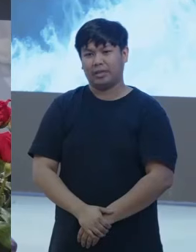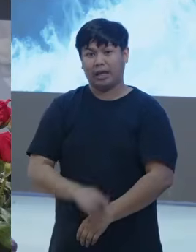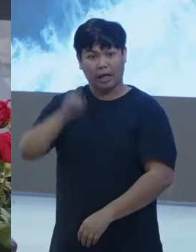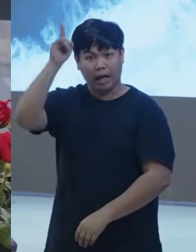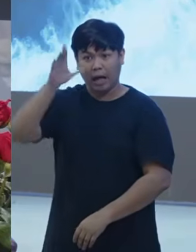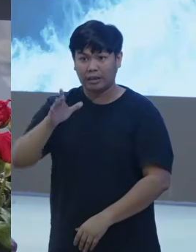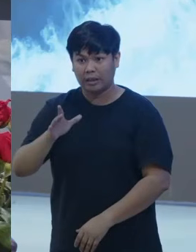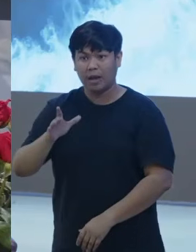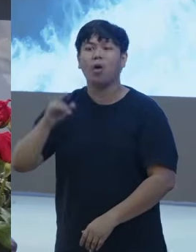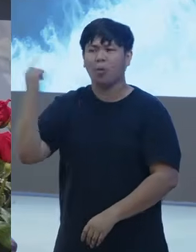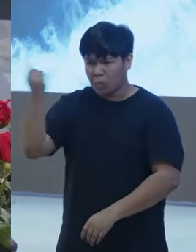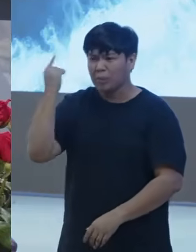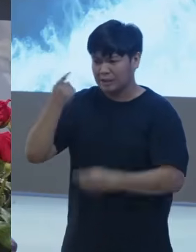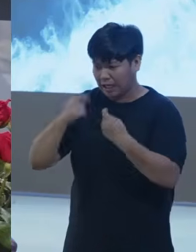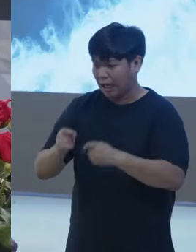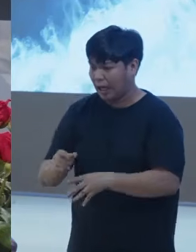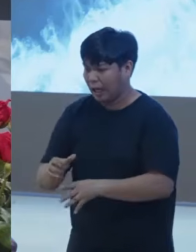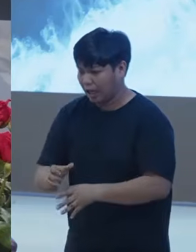nanalangin.